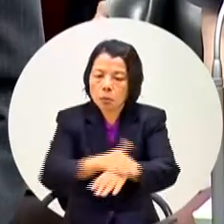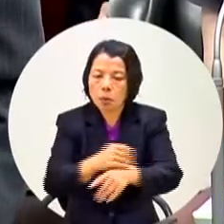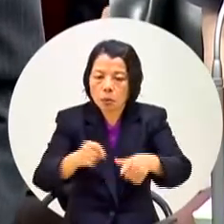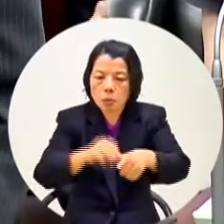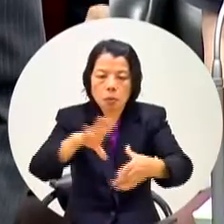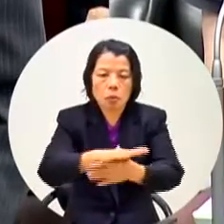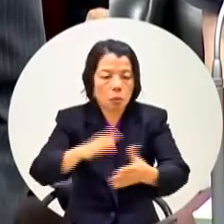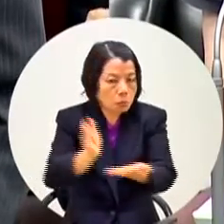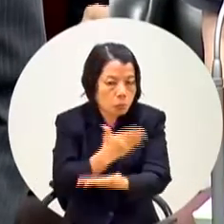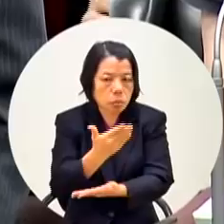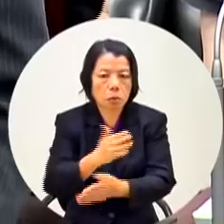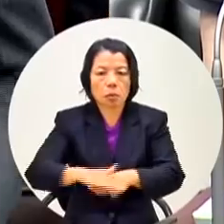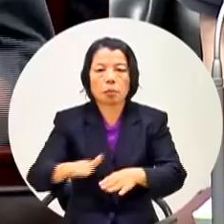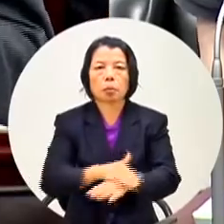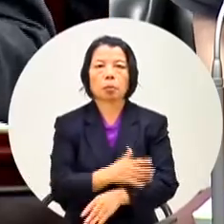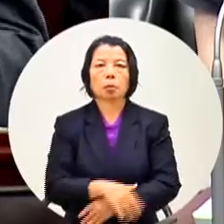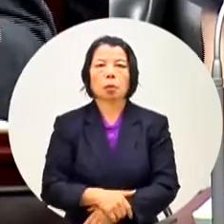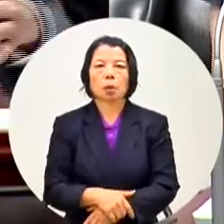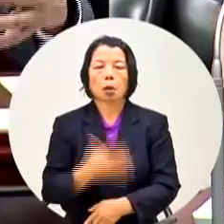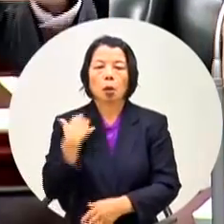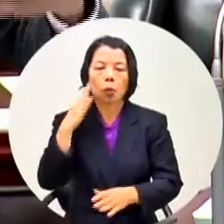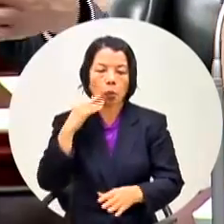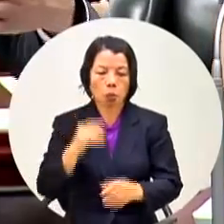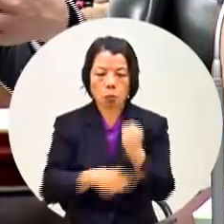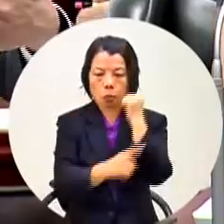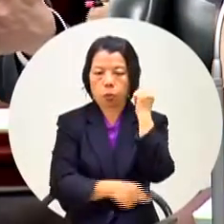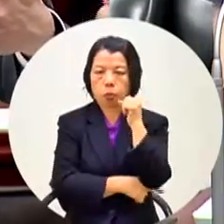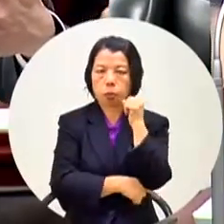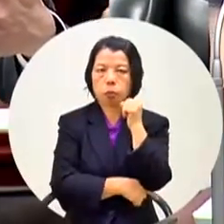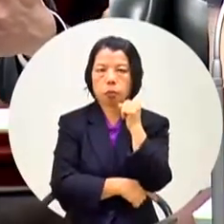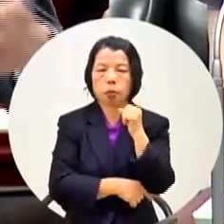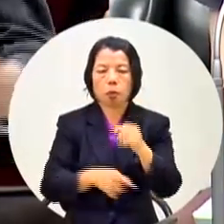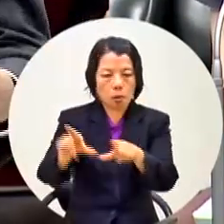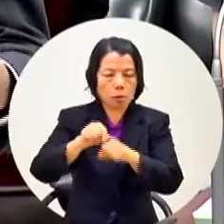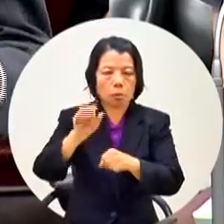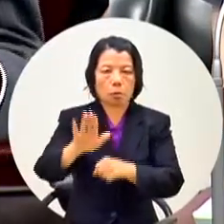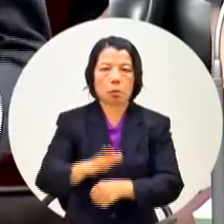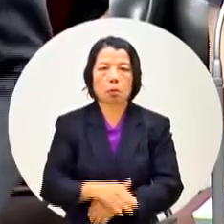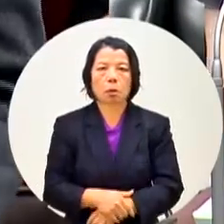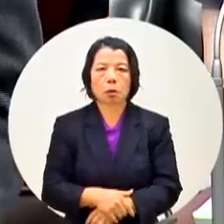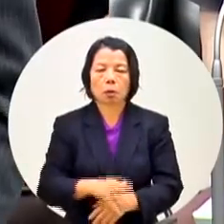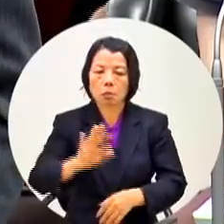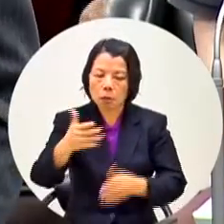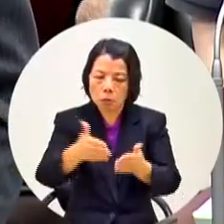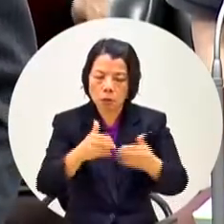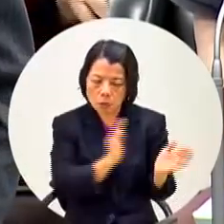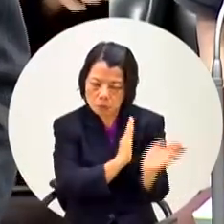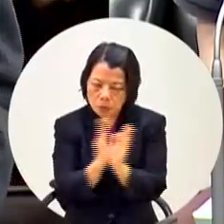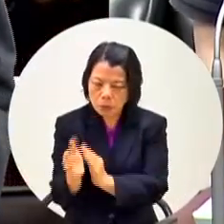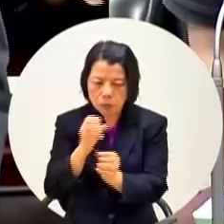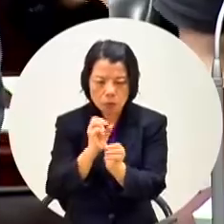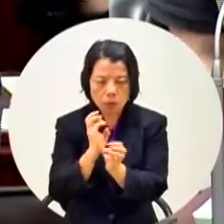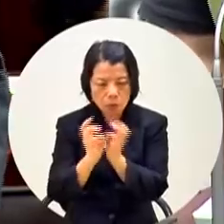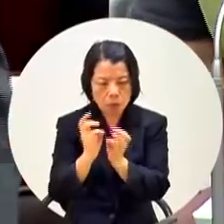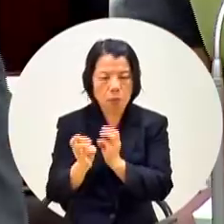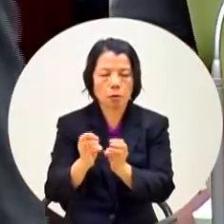照这个三个法的话，目前是不会有，只是说要花时间去把它整理出来，哦，那我们现在正在做这个事情。